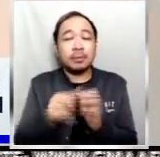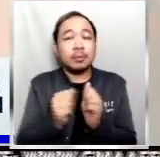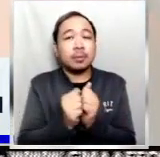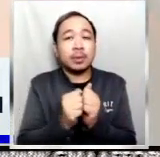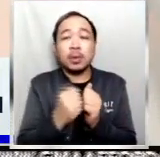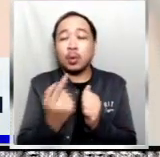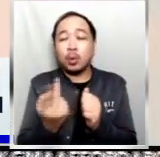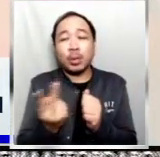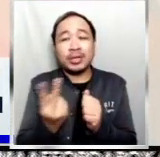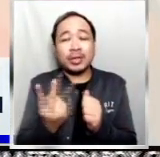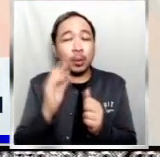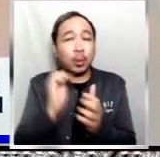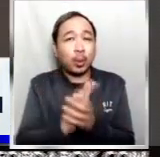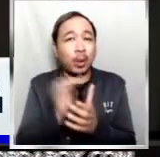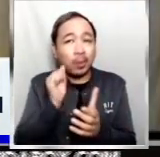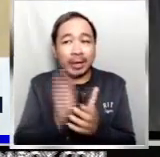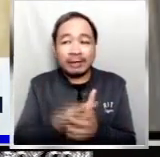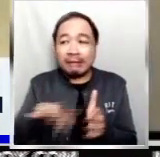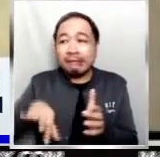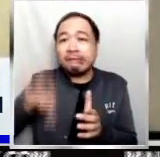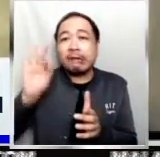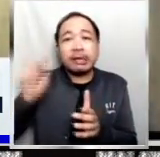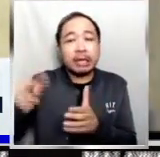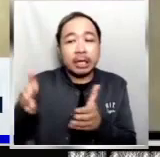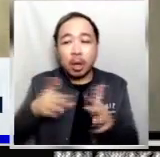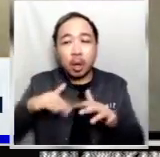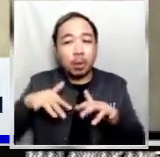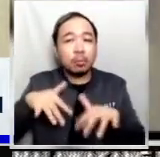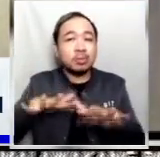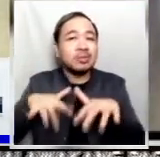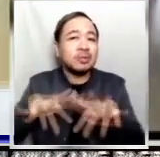ilog sa barangay Princess Urduha.